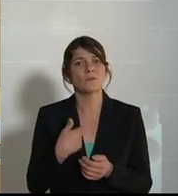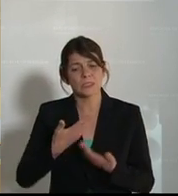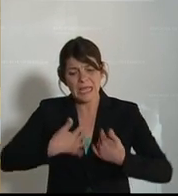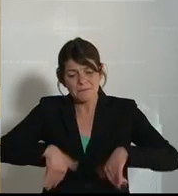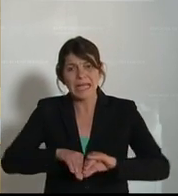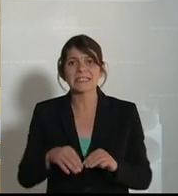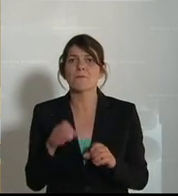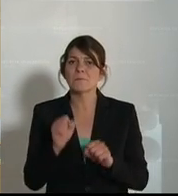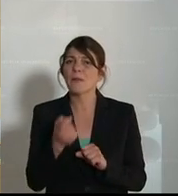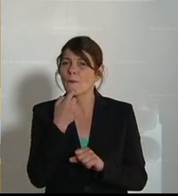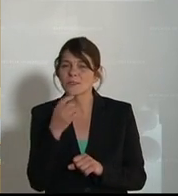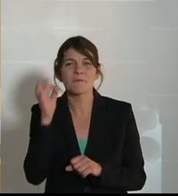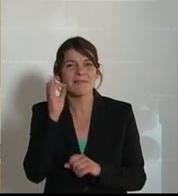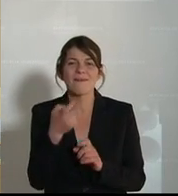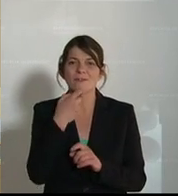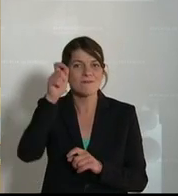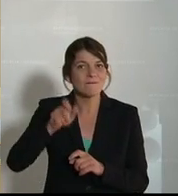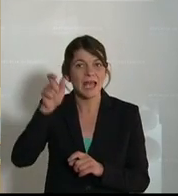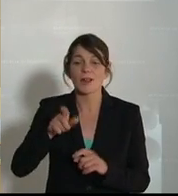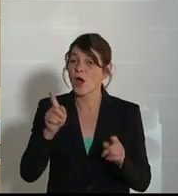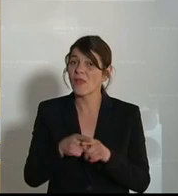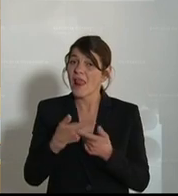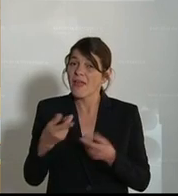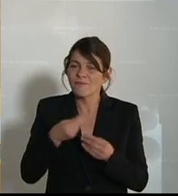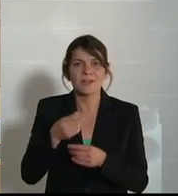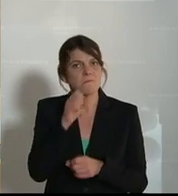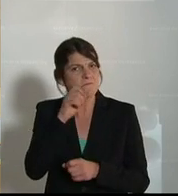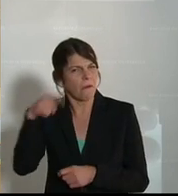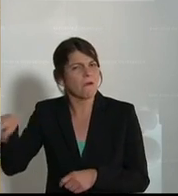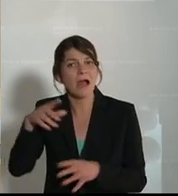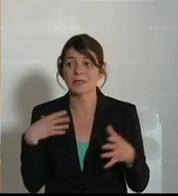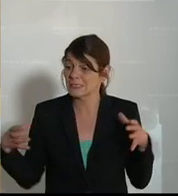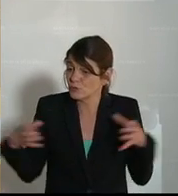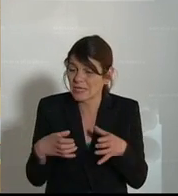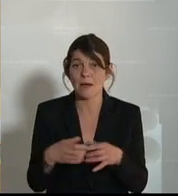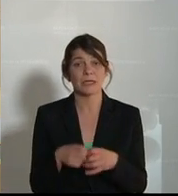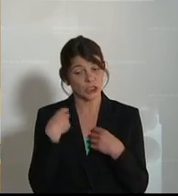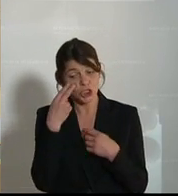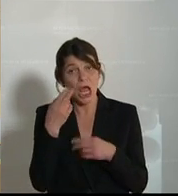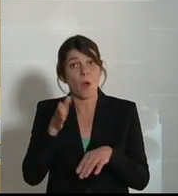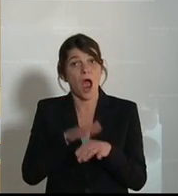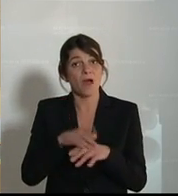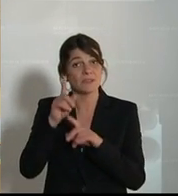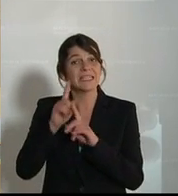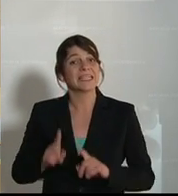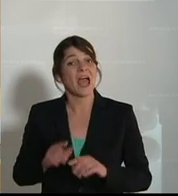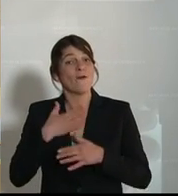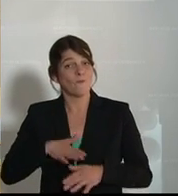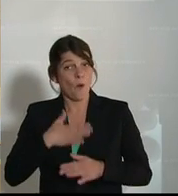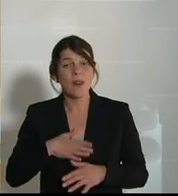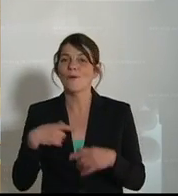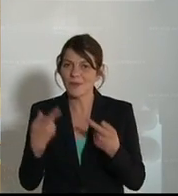mit den Konsumenten, Konsumentinnen und den Landwirten gemeinsam im Sinne des Tierwohls eine gute Kennzeichnung für unsere